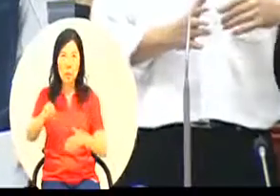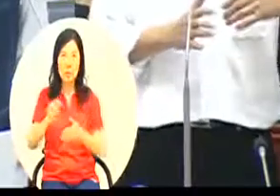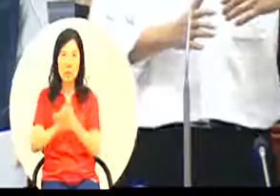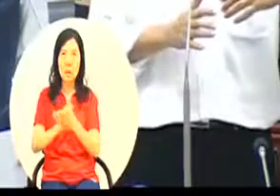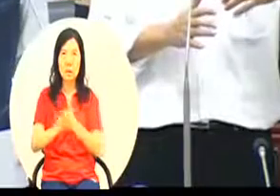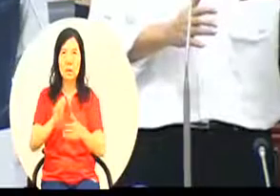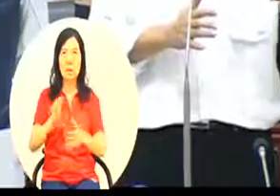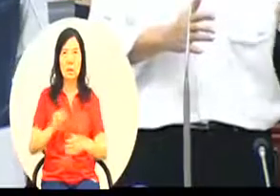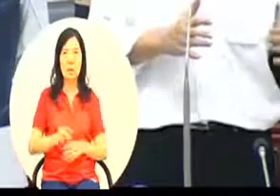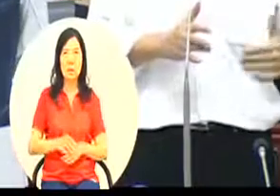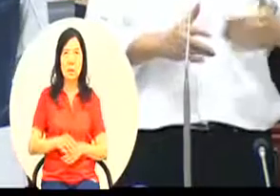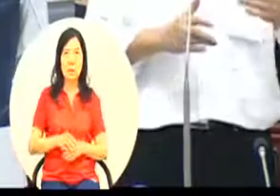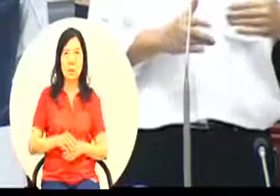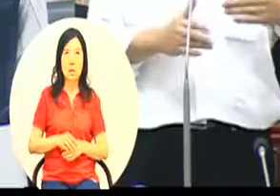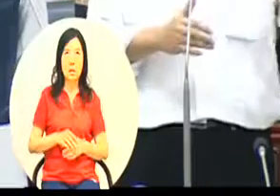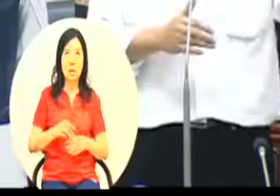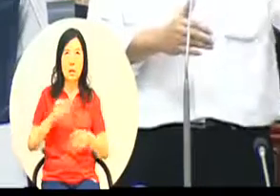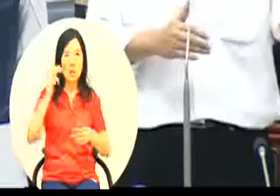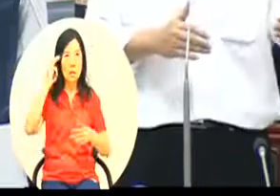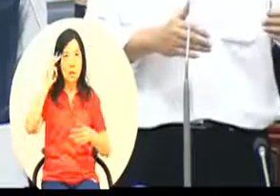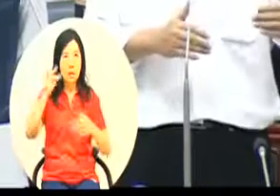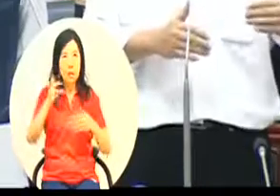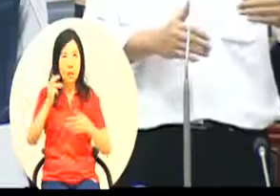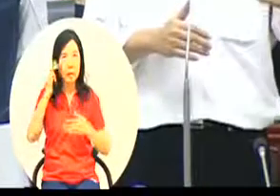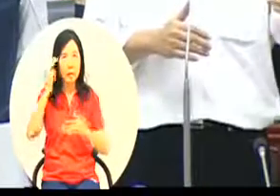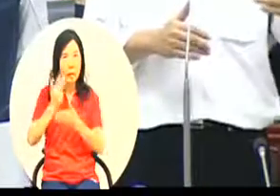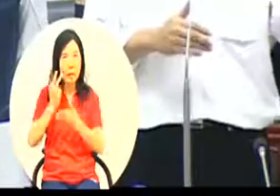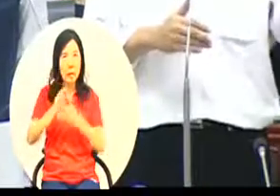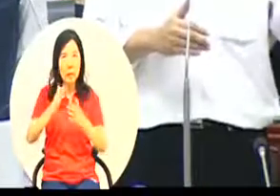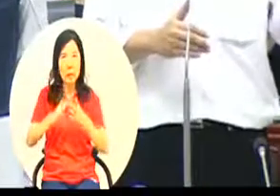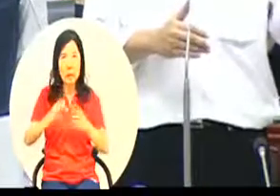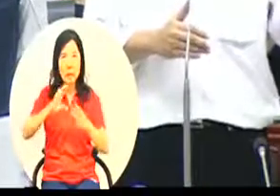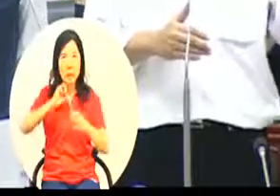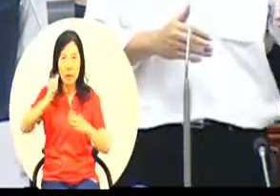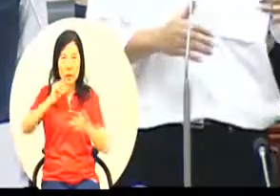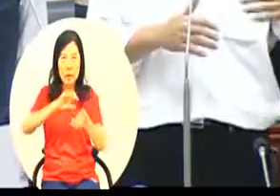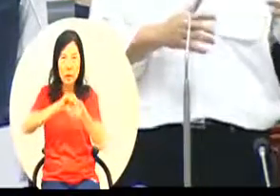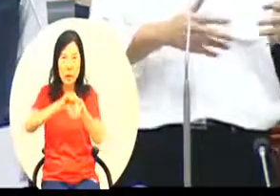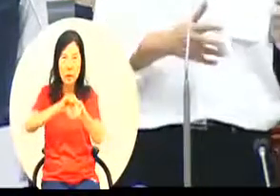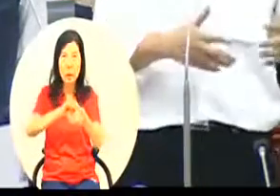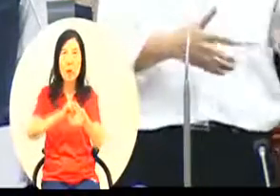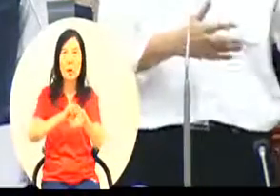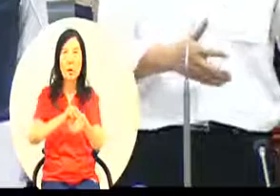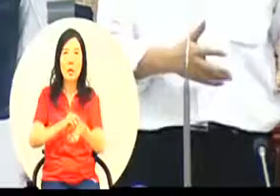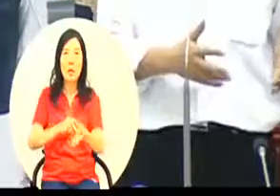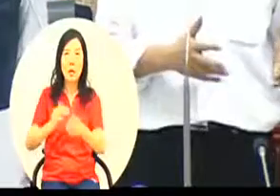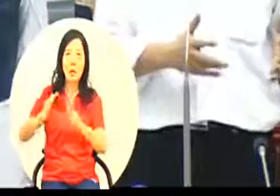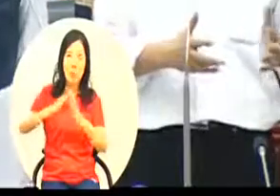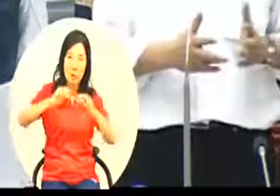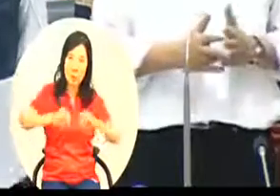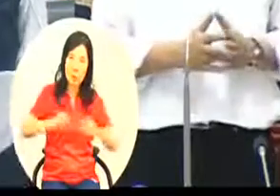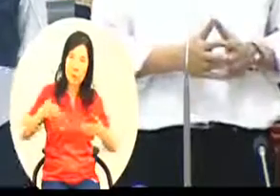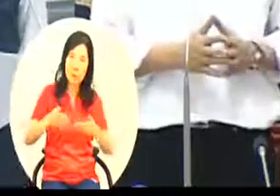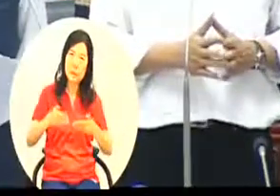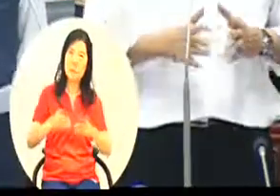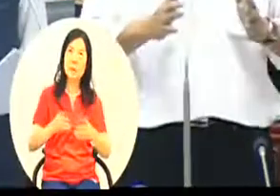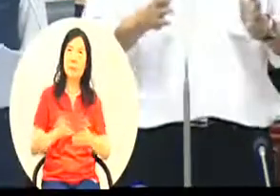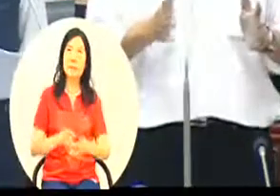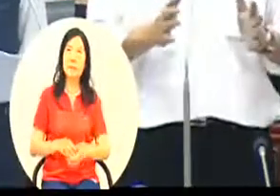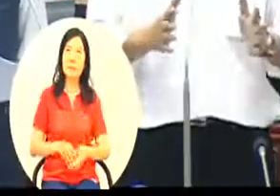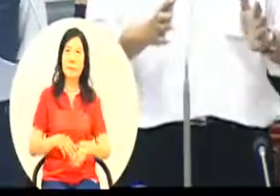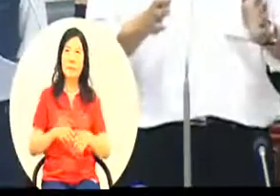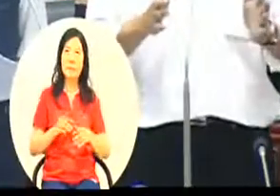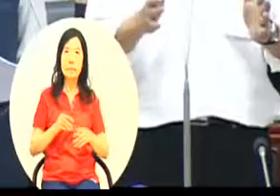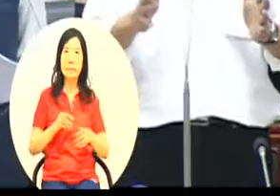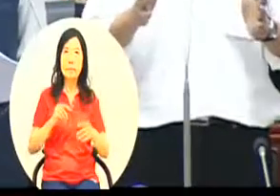因为每一个礼拜固定要回到医疗院所去做一些复健或是治疗，所以